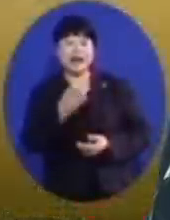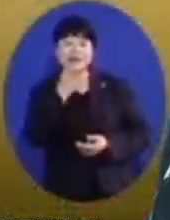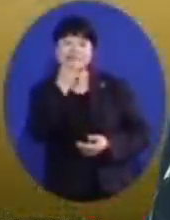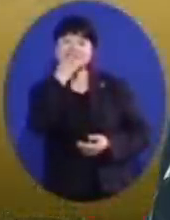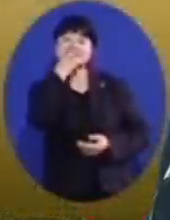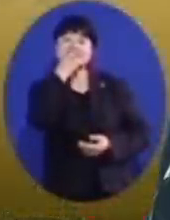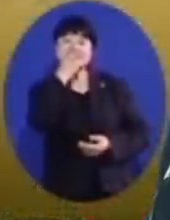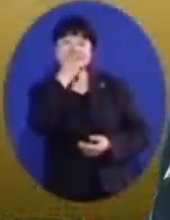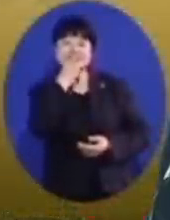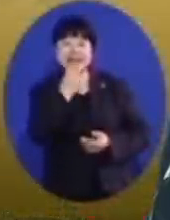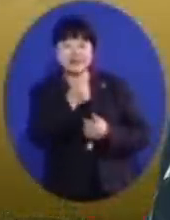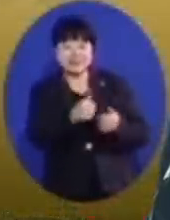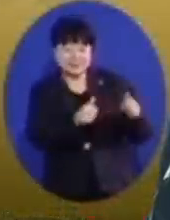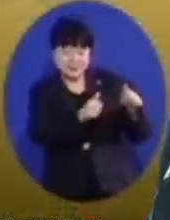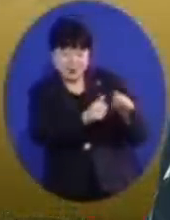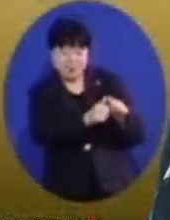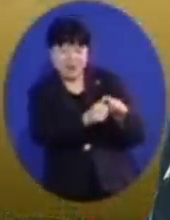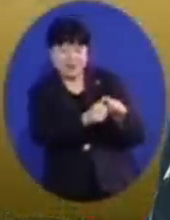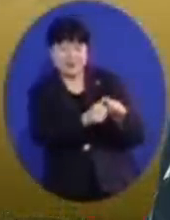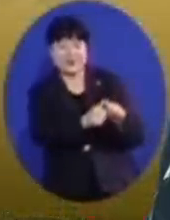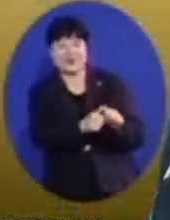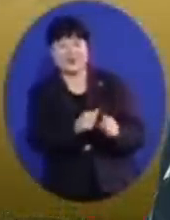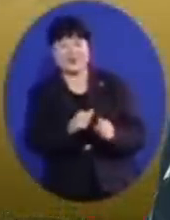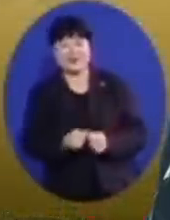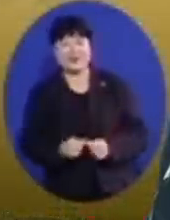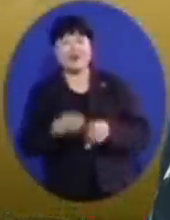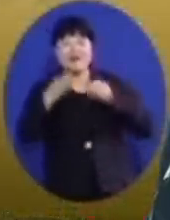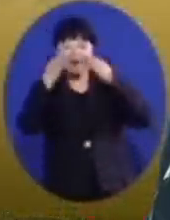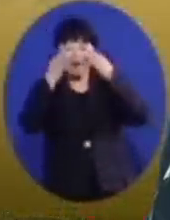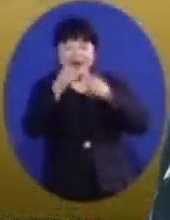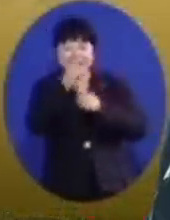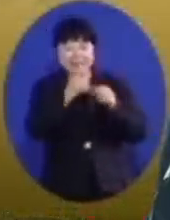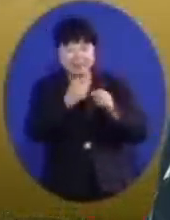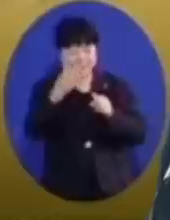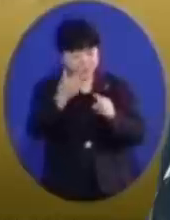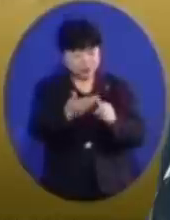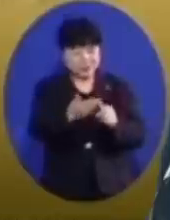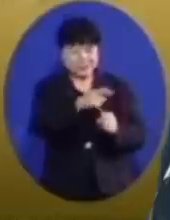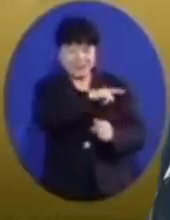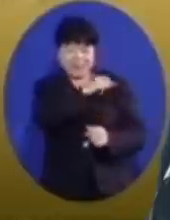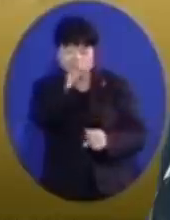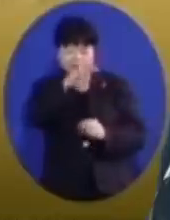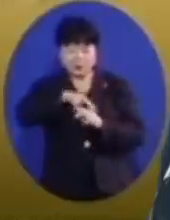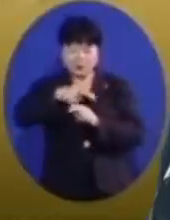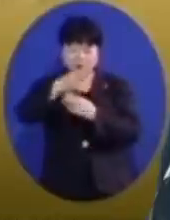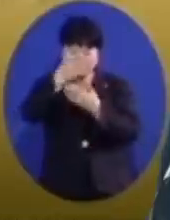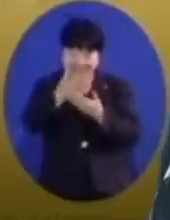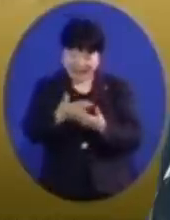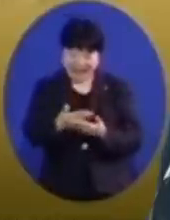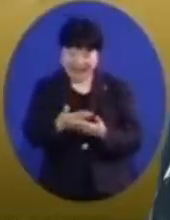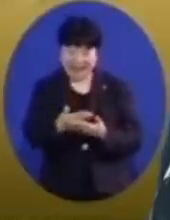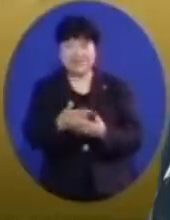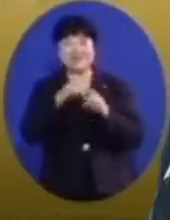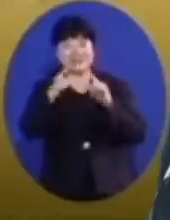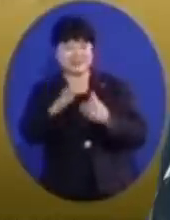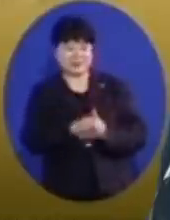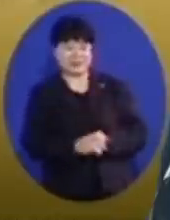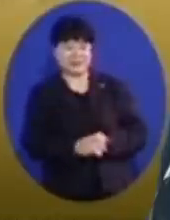성경을 곁에 두고 그 말씀대로 살려고 애를 썼습니다 그는 성경은 하나님께서 주신 가장 좋은 선물이라고 말했습니다